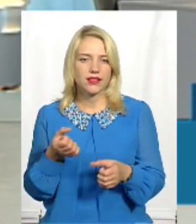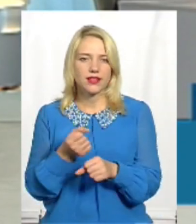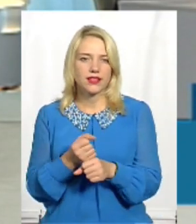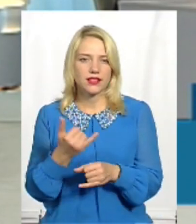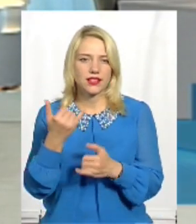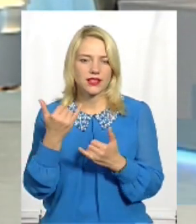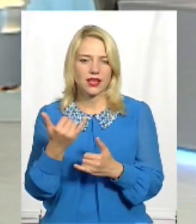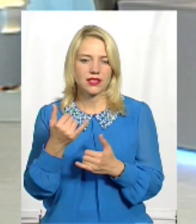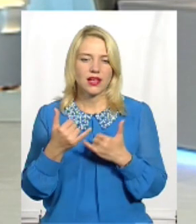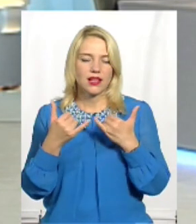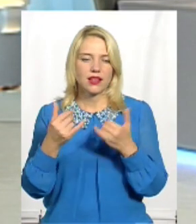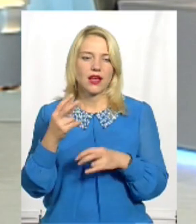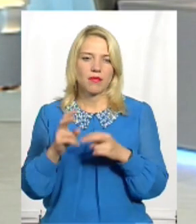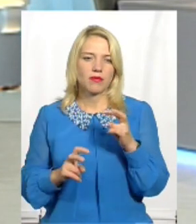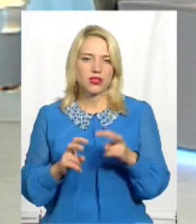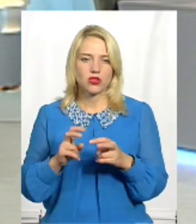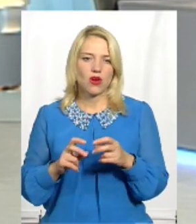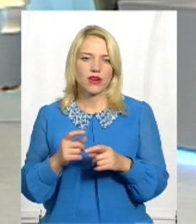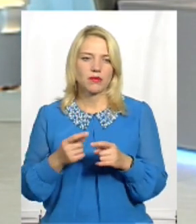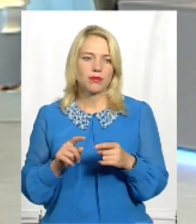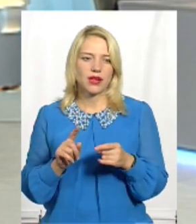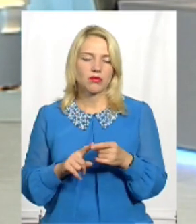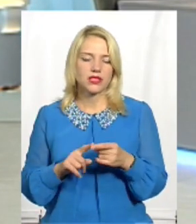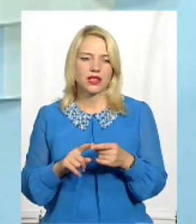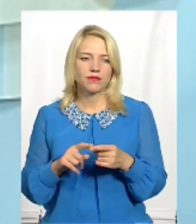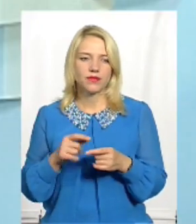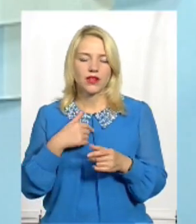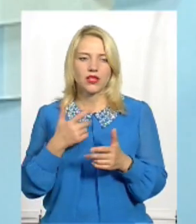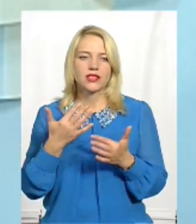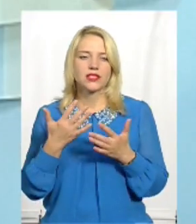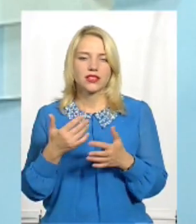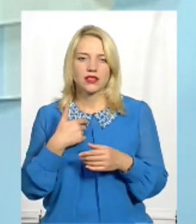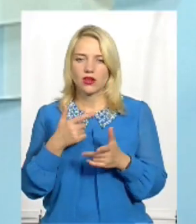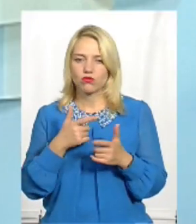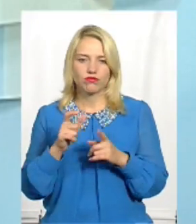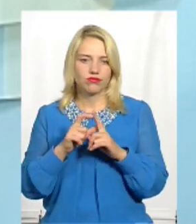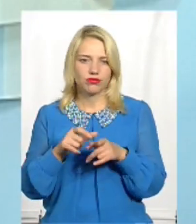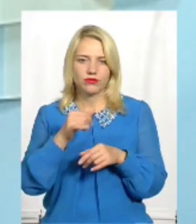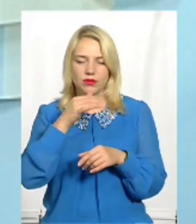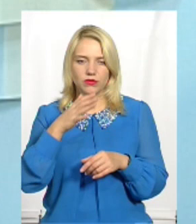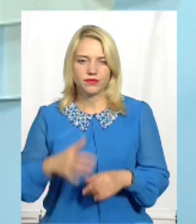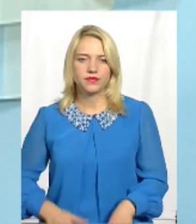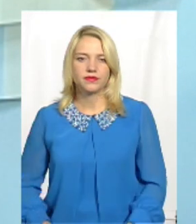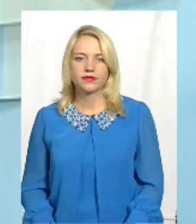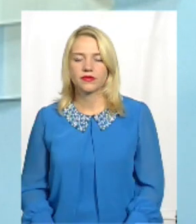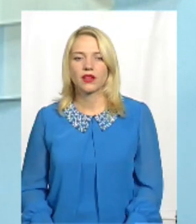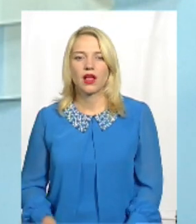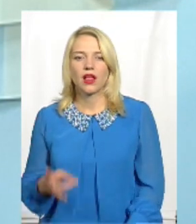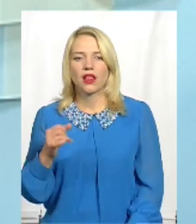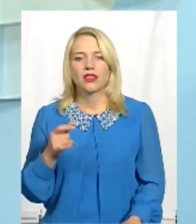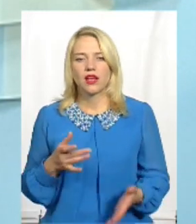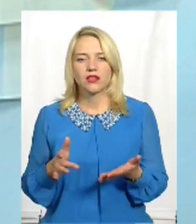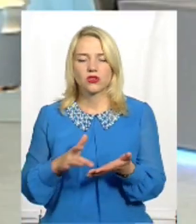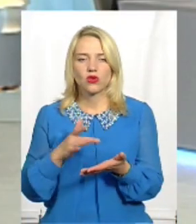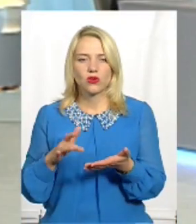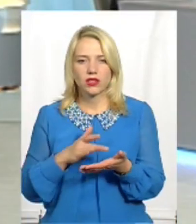діє зараз для промислових підприємств. А це скільки? Ну, я не готовий сказати зараз точну цифру. На сторінці